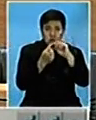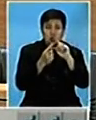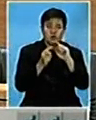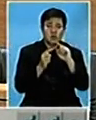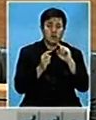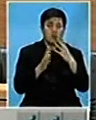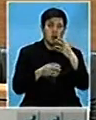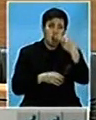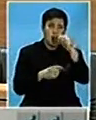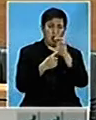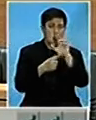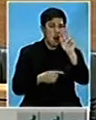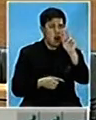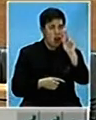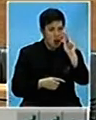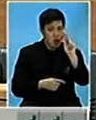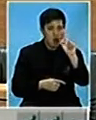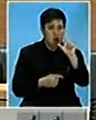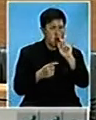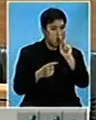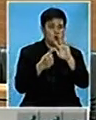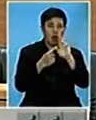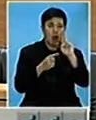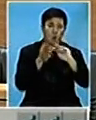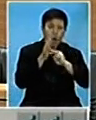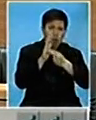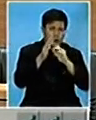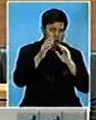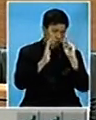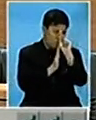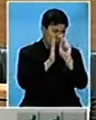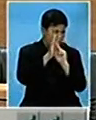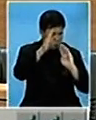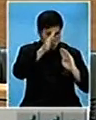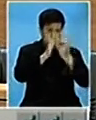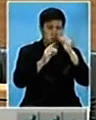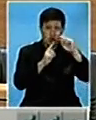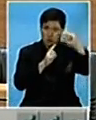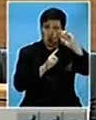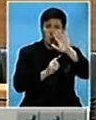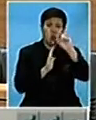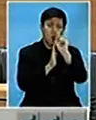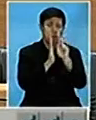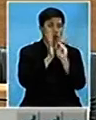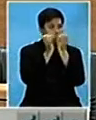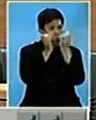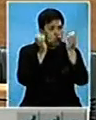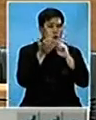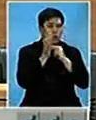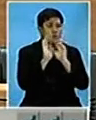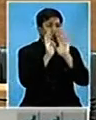การของการเป็นกฎหมายสูงสุดของรัฐธรรมนูญเพื่อที่จะสะท้อนกลับไปยังศาลรัฐธรรม